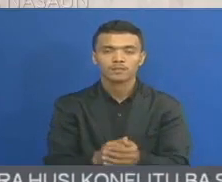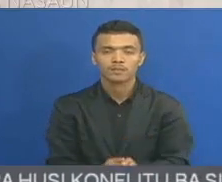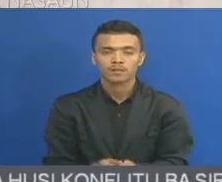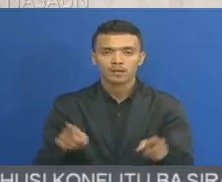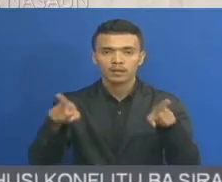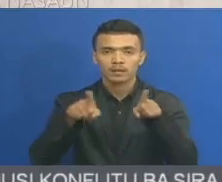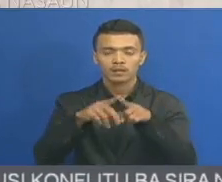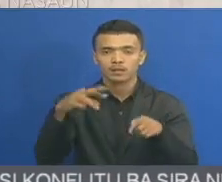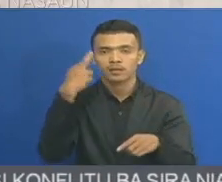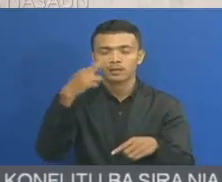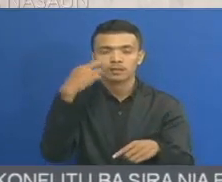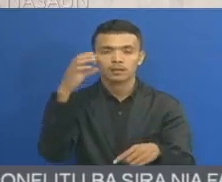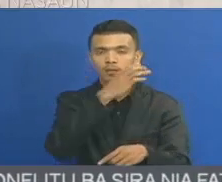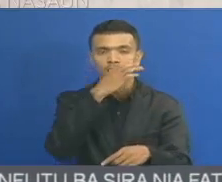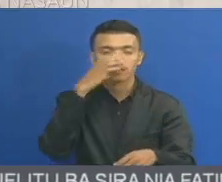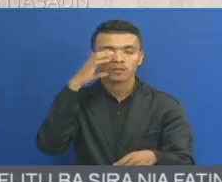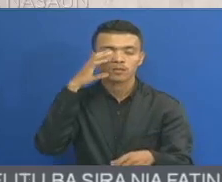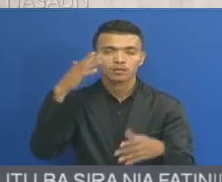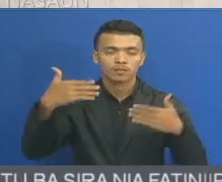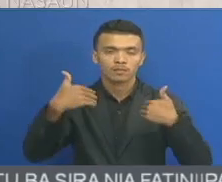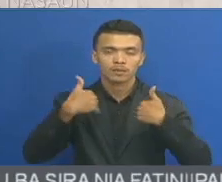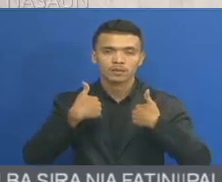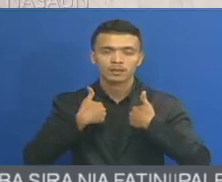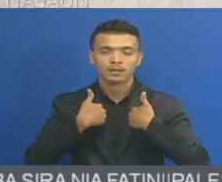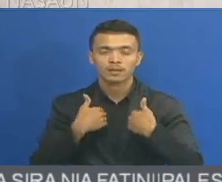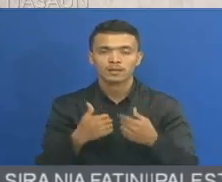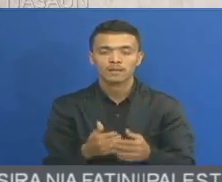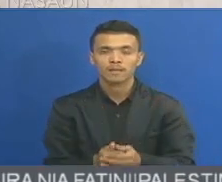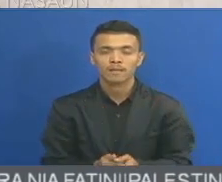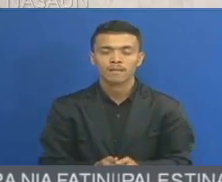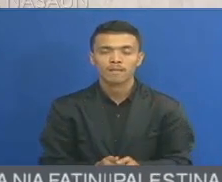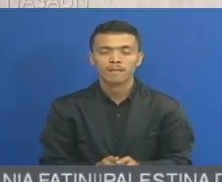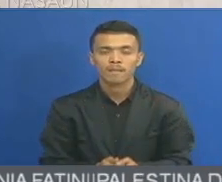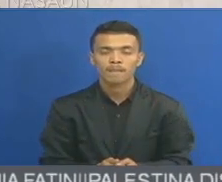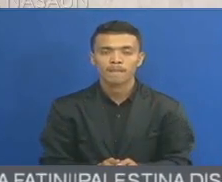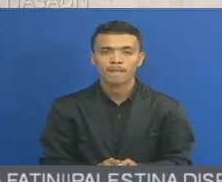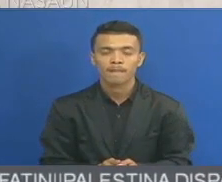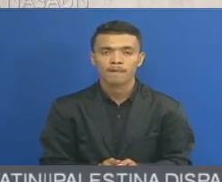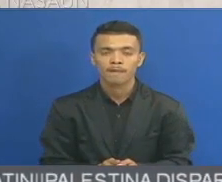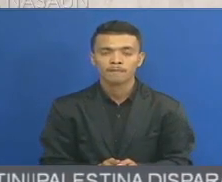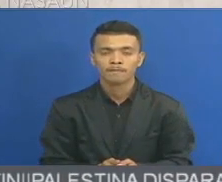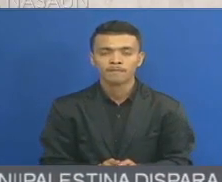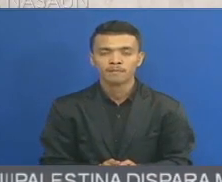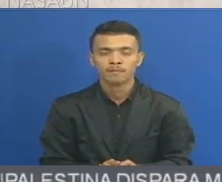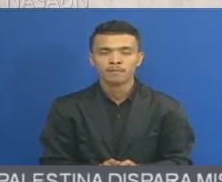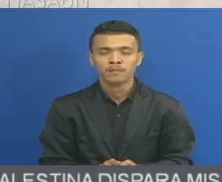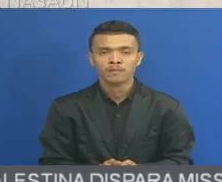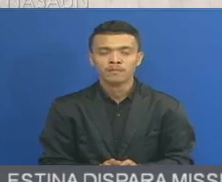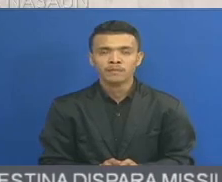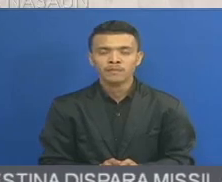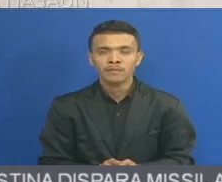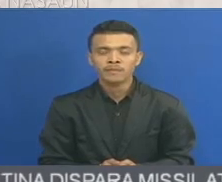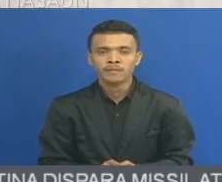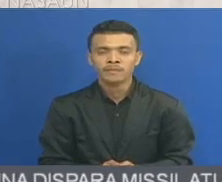sa natar to sir neve maquihane, i area aiselaran, kemudatani, tapsat, tabdua, tabtiga ho